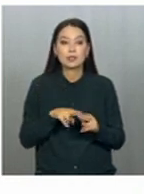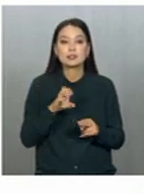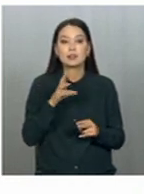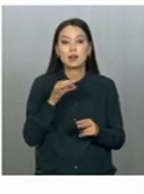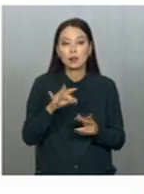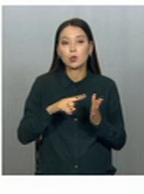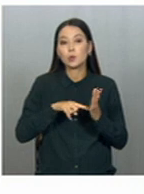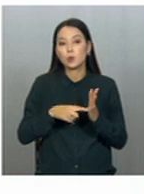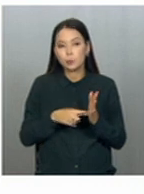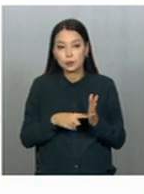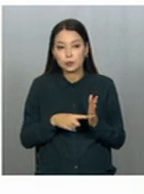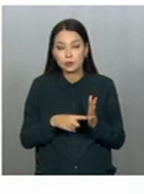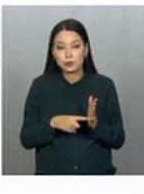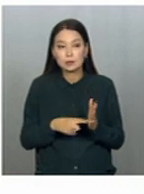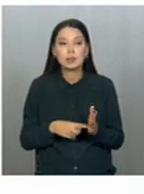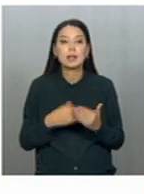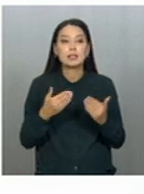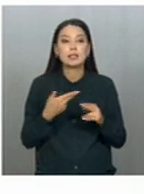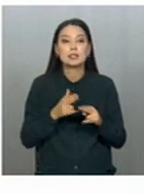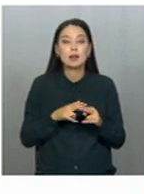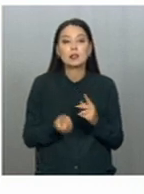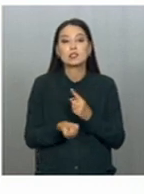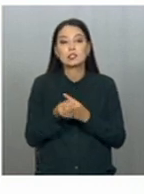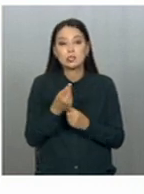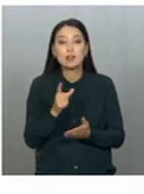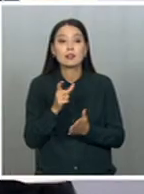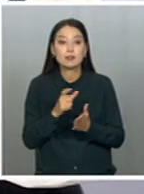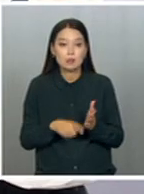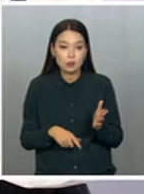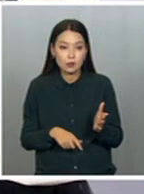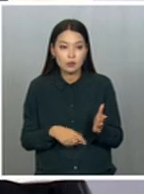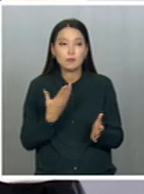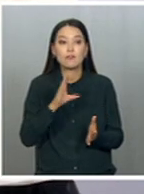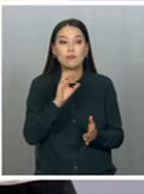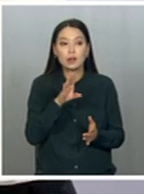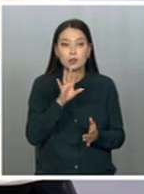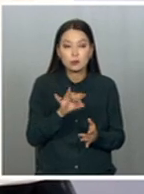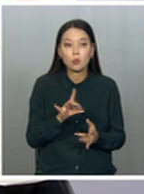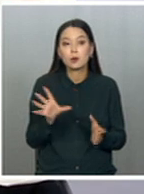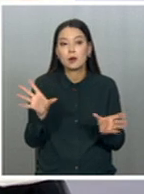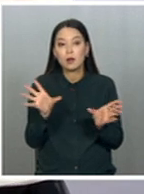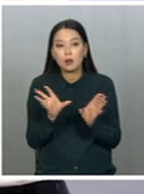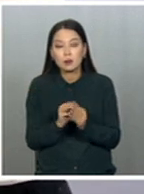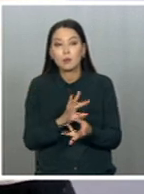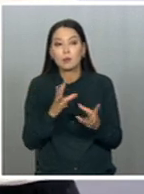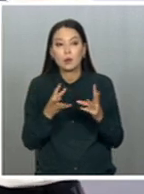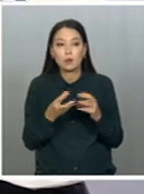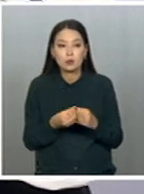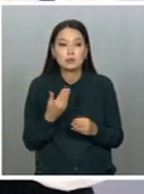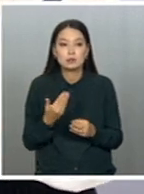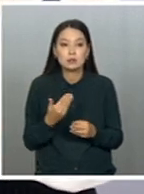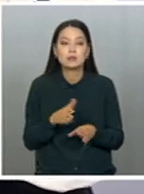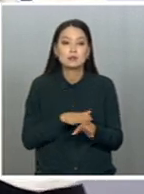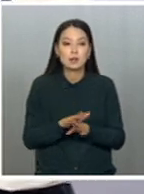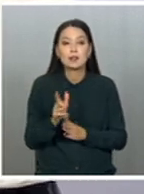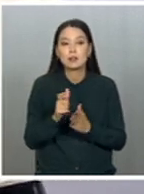балалар алмастырдық. Енді осы шыққан теңдеу балалар бізде векторды нормал вектор арқылы өрнектелген теңдеуді